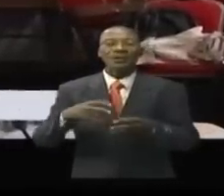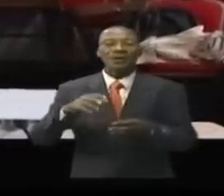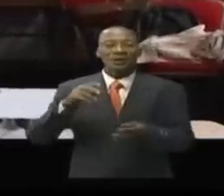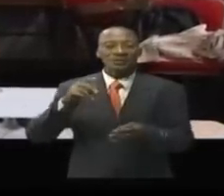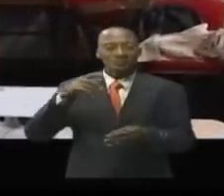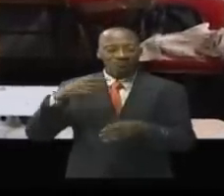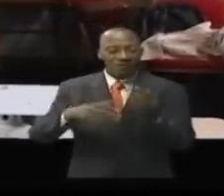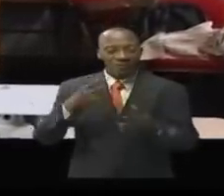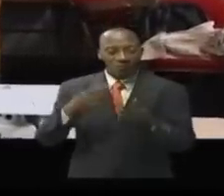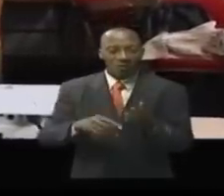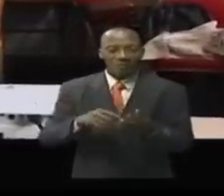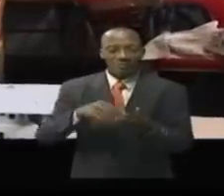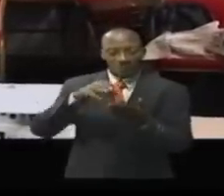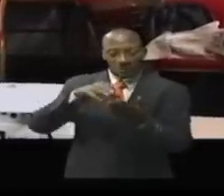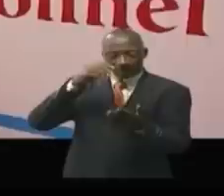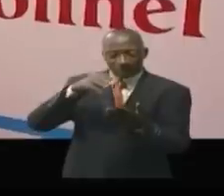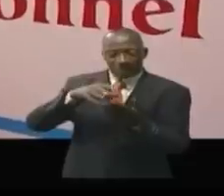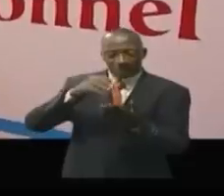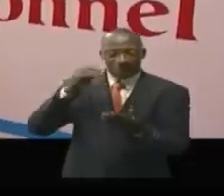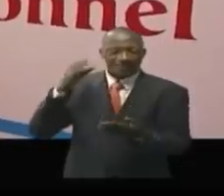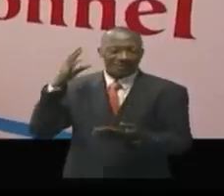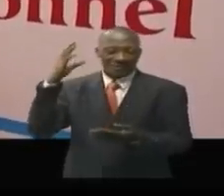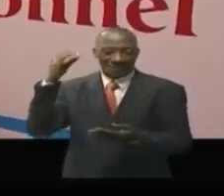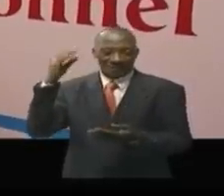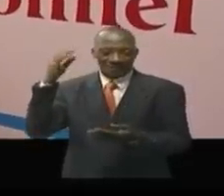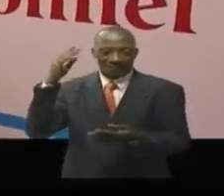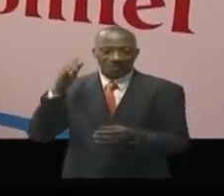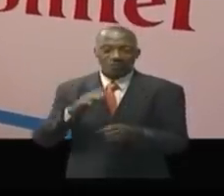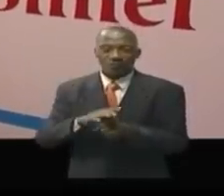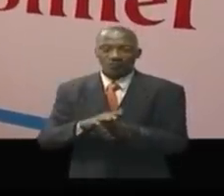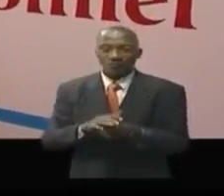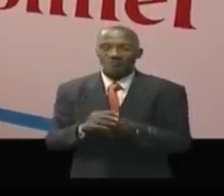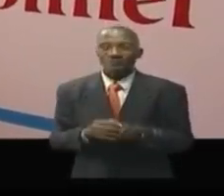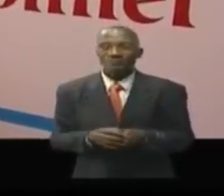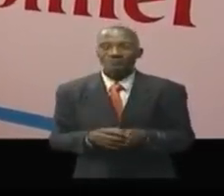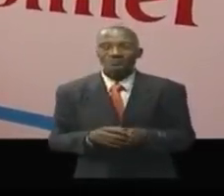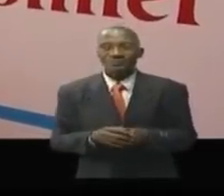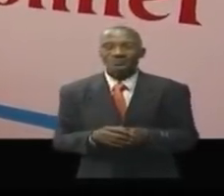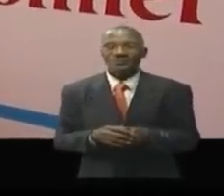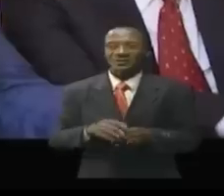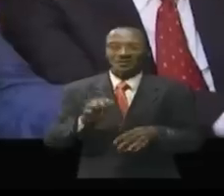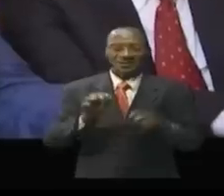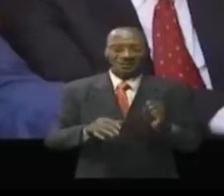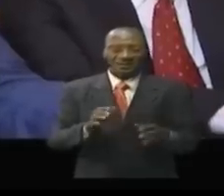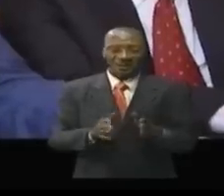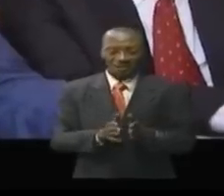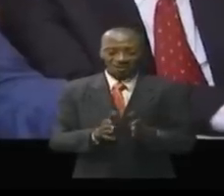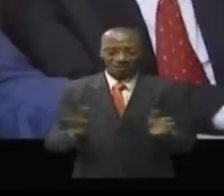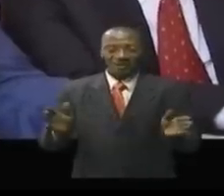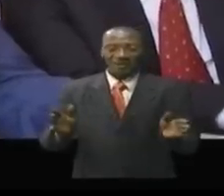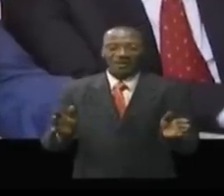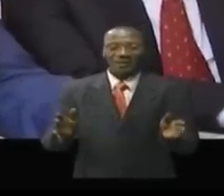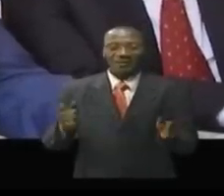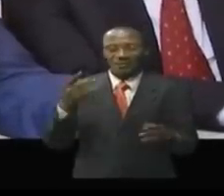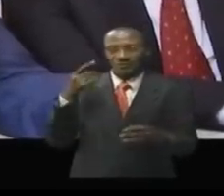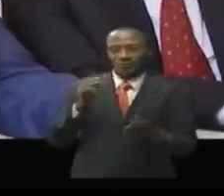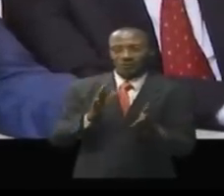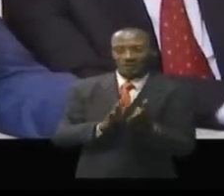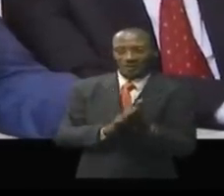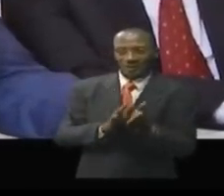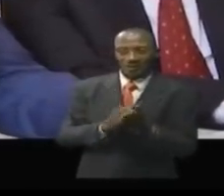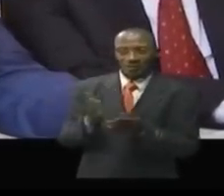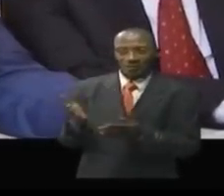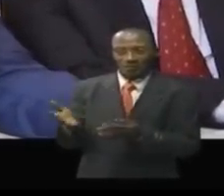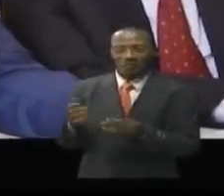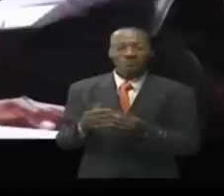différentes étapes qui précèdent une élection, le secrétaire général académique de cette école d'excellence, le professeur Kapanga,